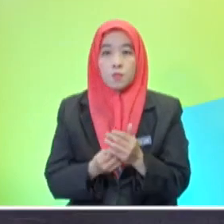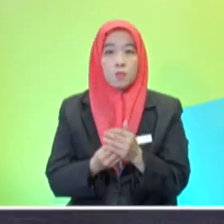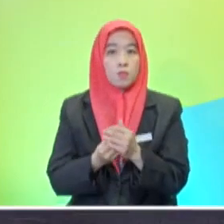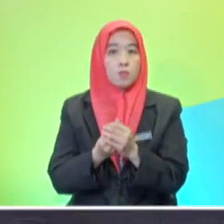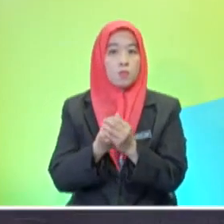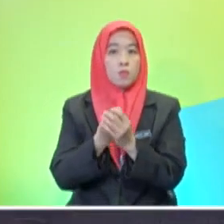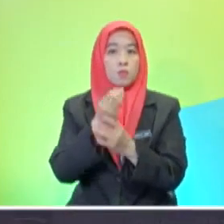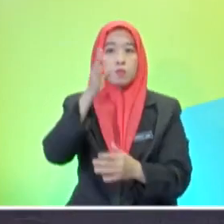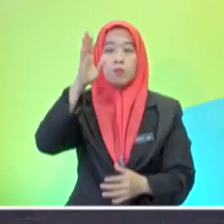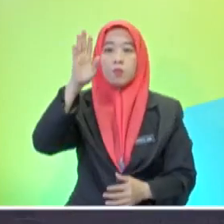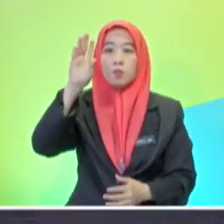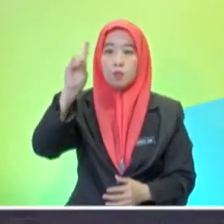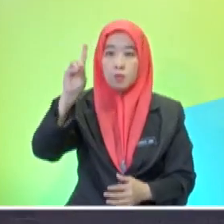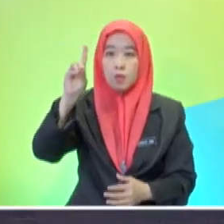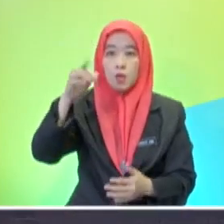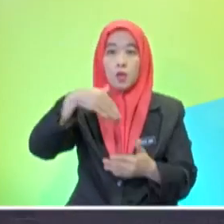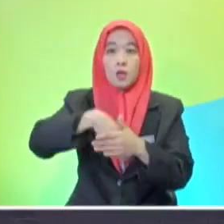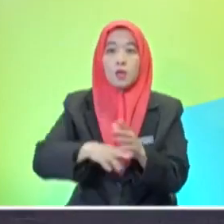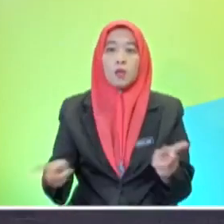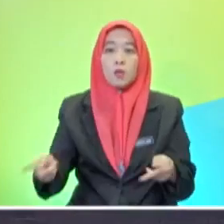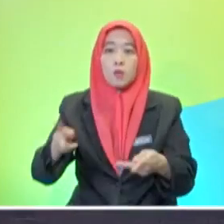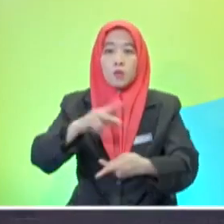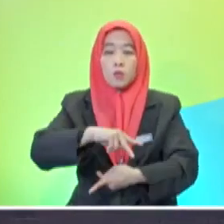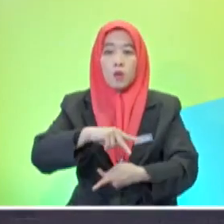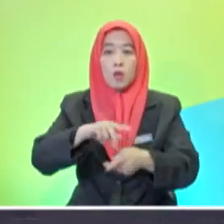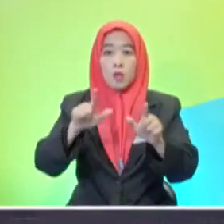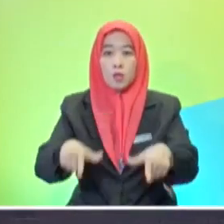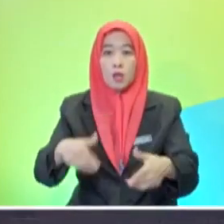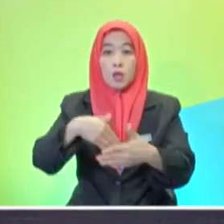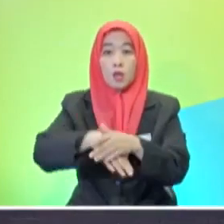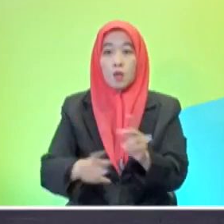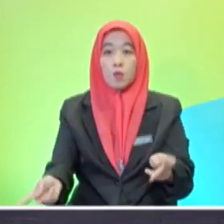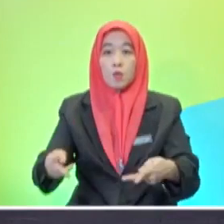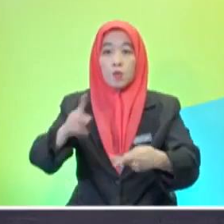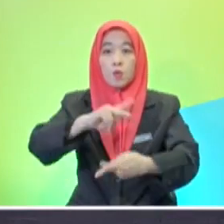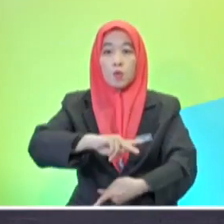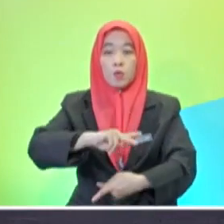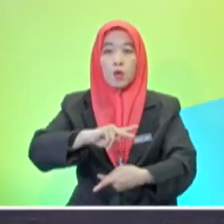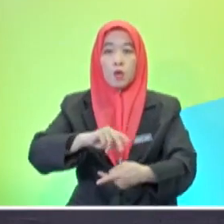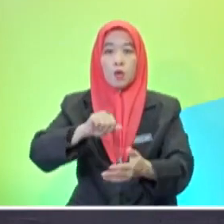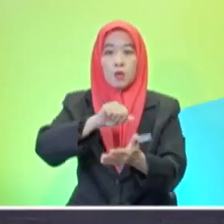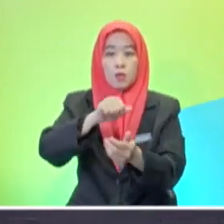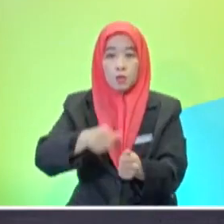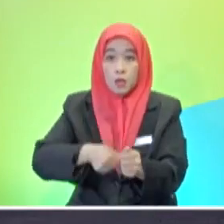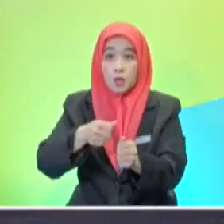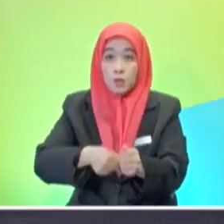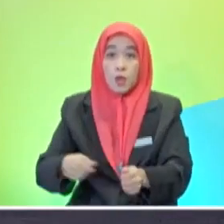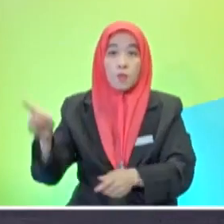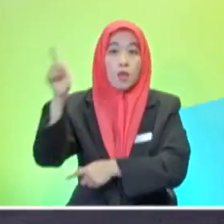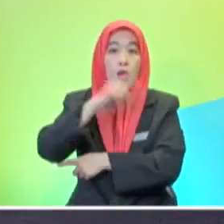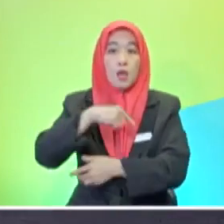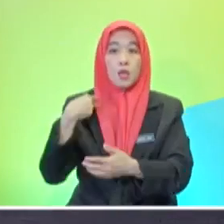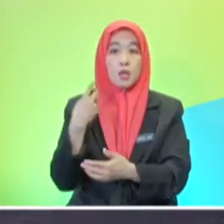kotak. Tumbuhan D ini, okey, kita letakkan ke dalam kotak. Okey, kita siram setiap hari. Jadi